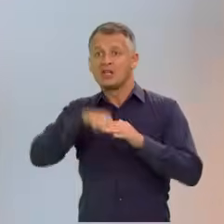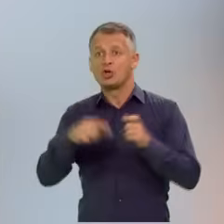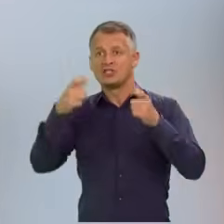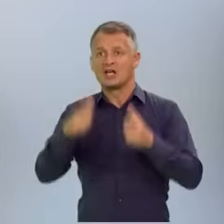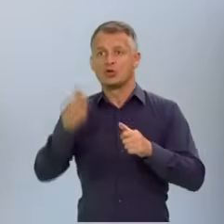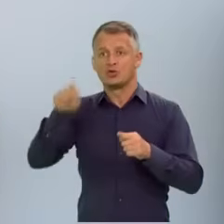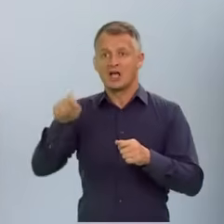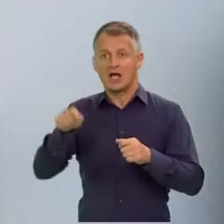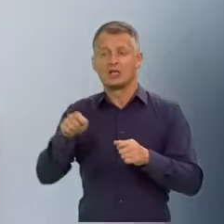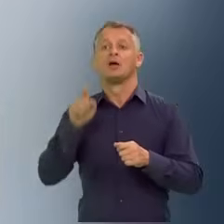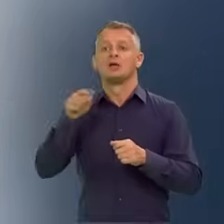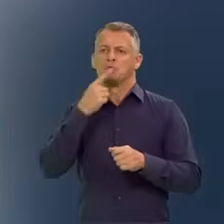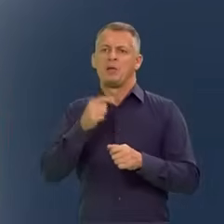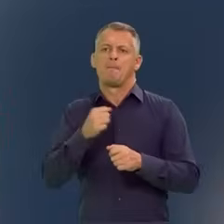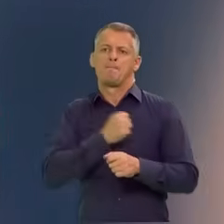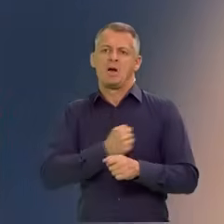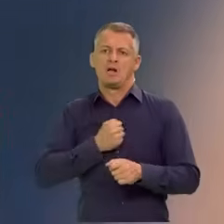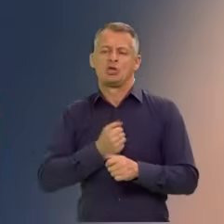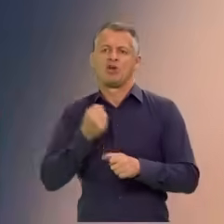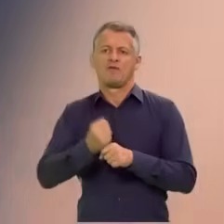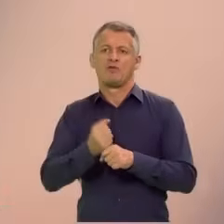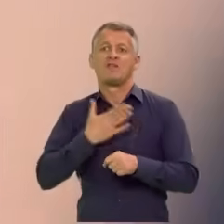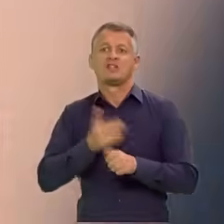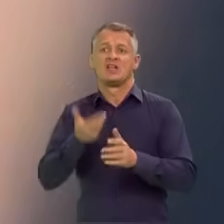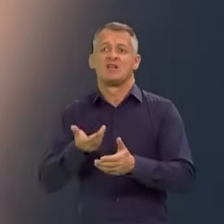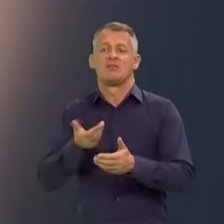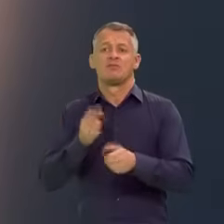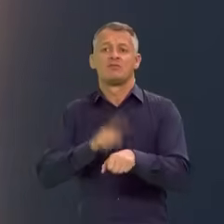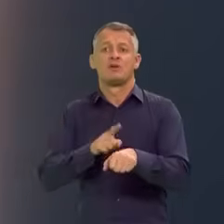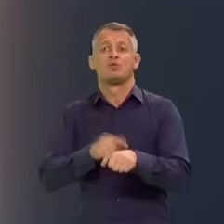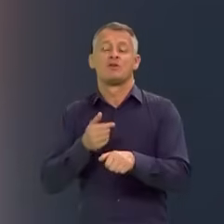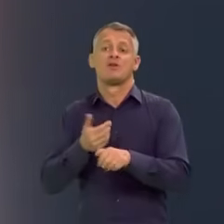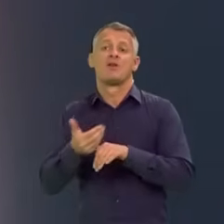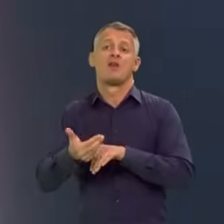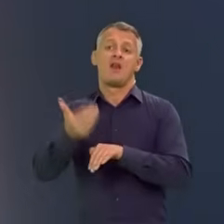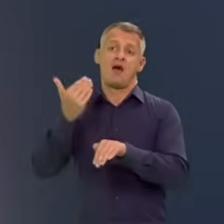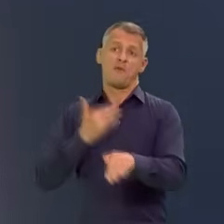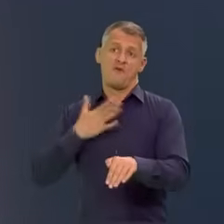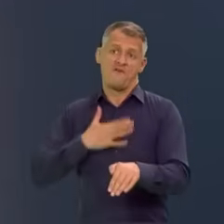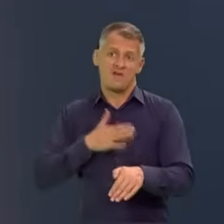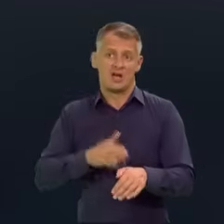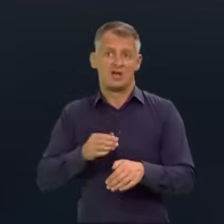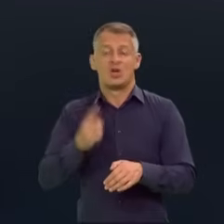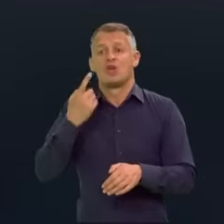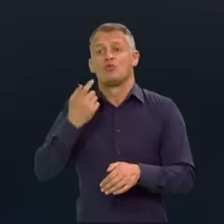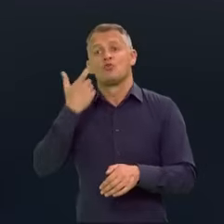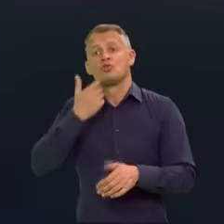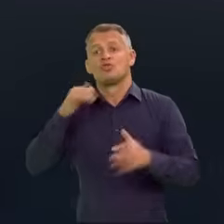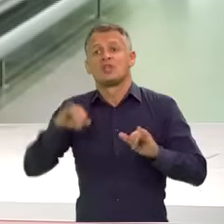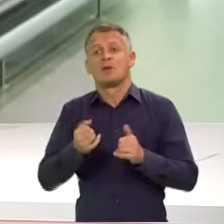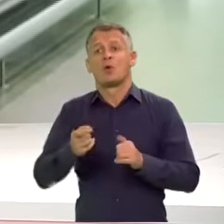rău pentru ce a făcut și că ar vrea să dea timpul înapoi pentru că nu-și dă nici acum seama ce a fost cu el în acea zi.